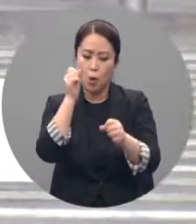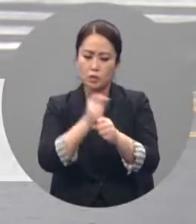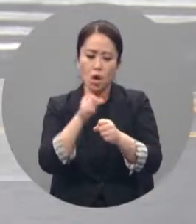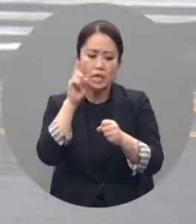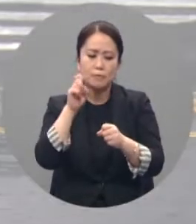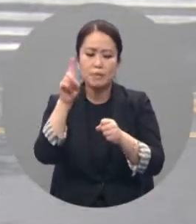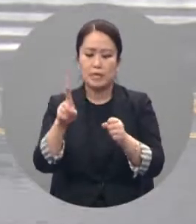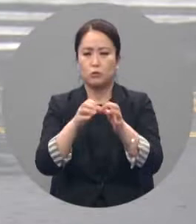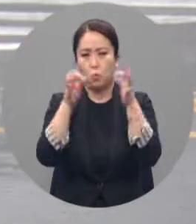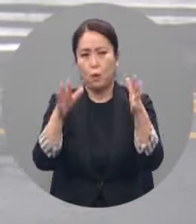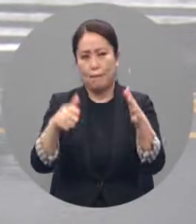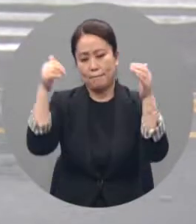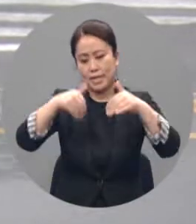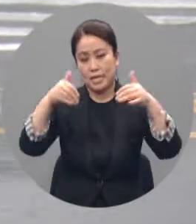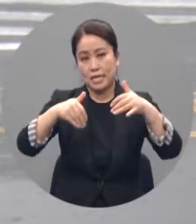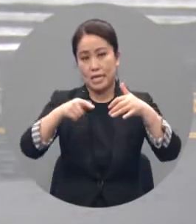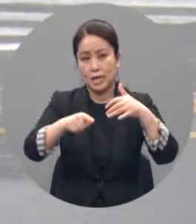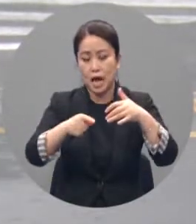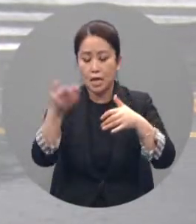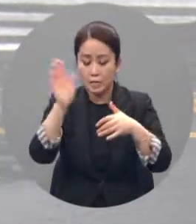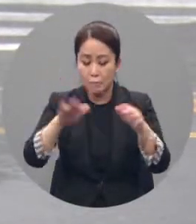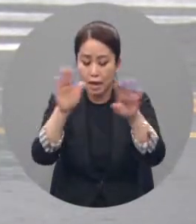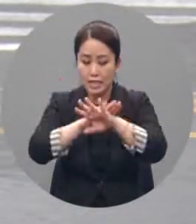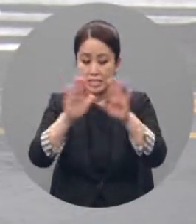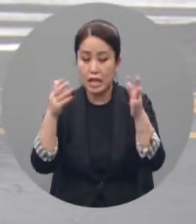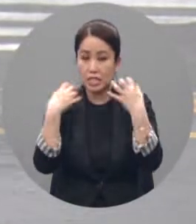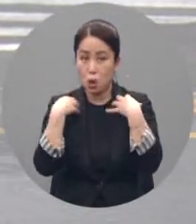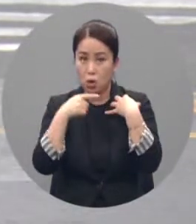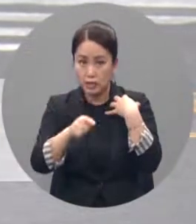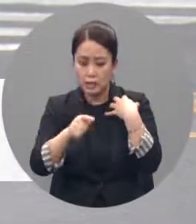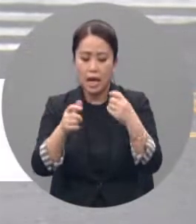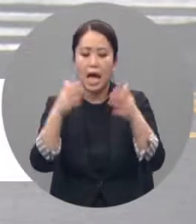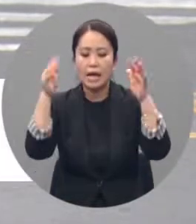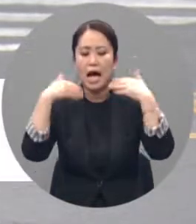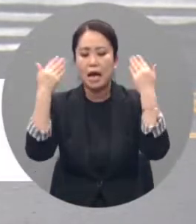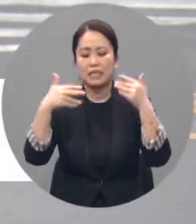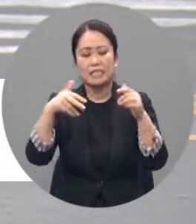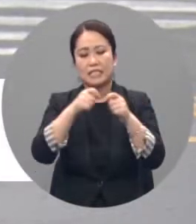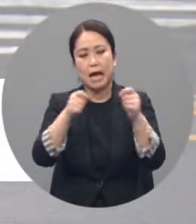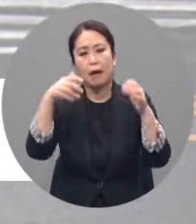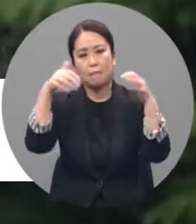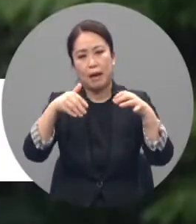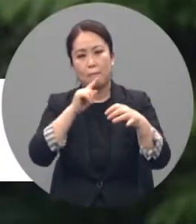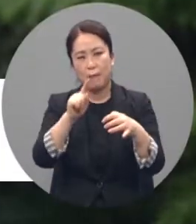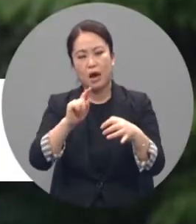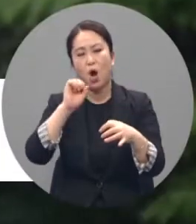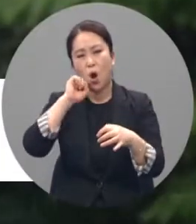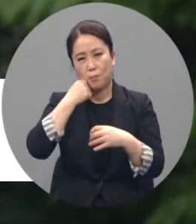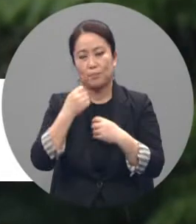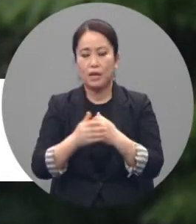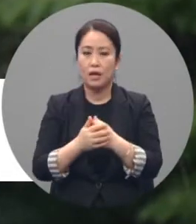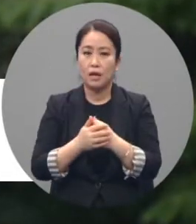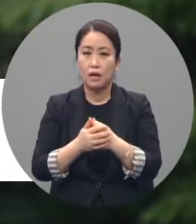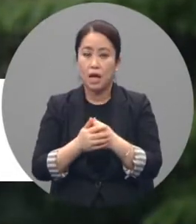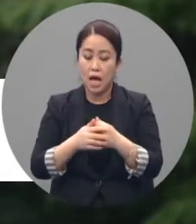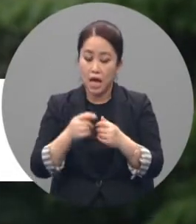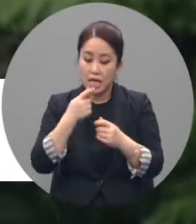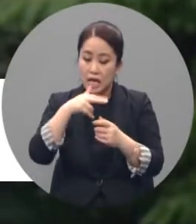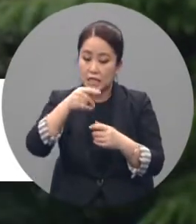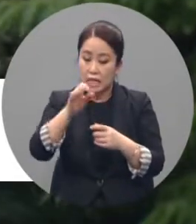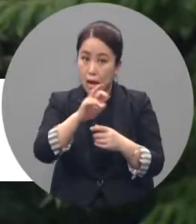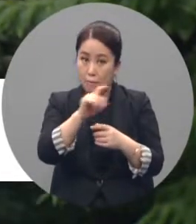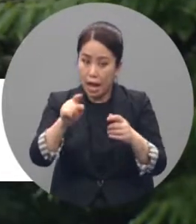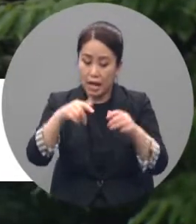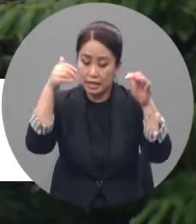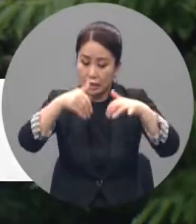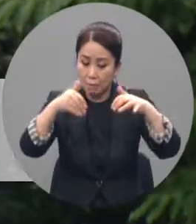비가 내렸습니다. 하지만 기상청은 이 비를 가을 장마라고 말하긴 어렵다는 입장인데요. 장마가